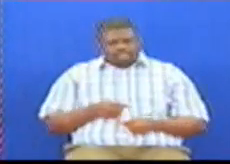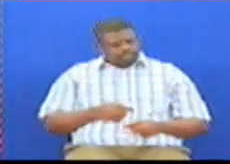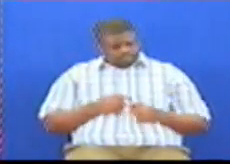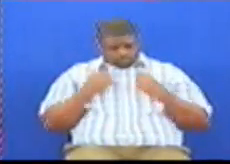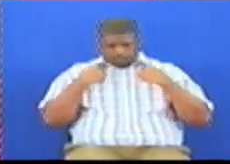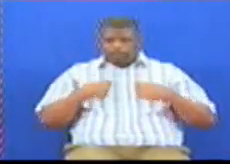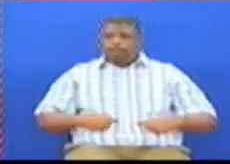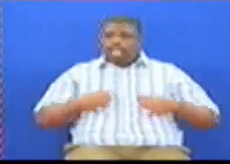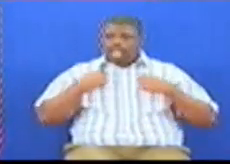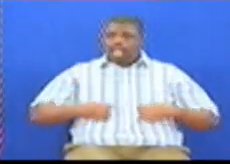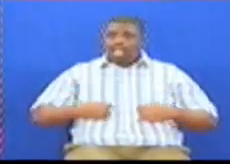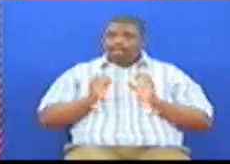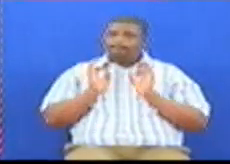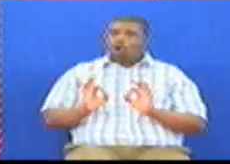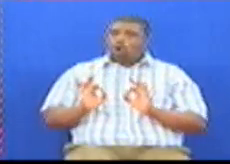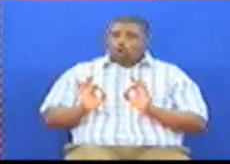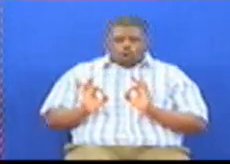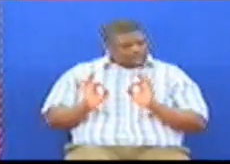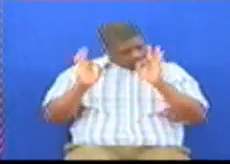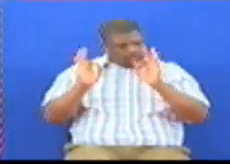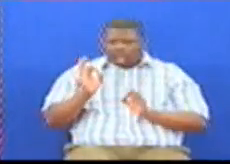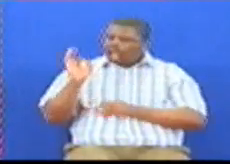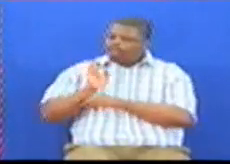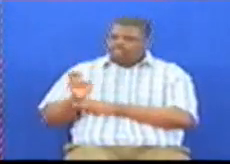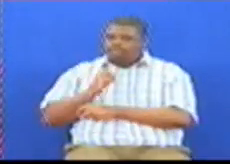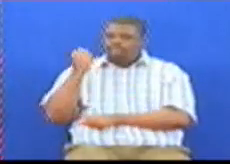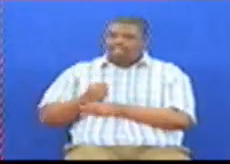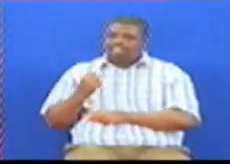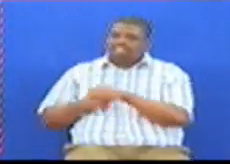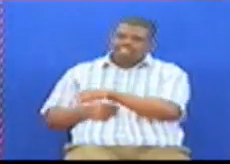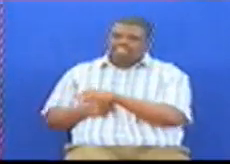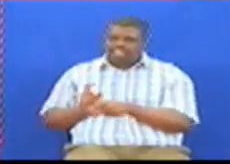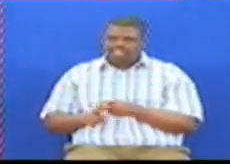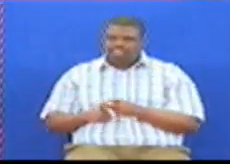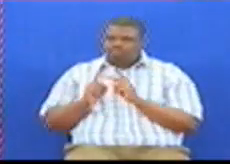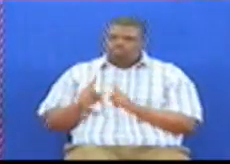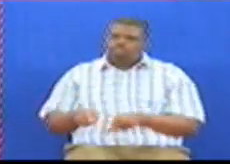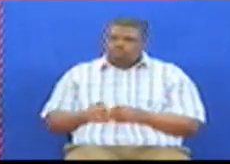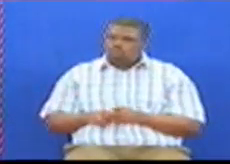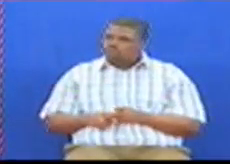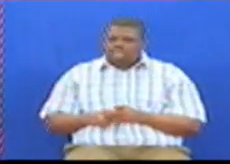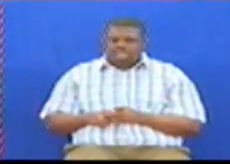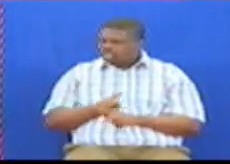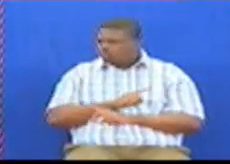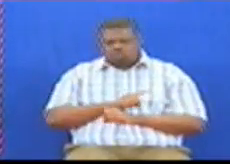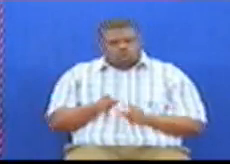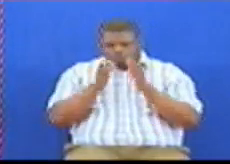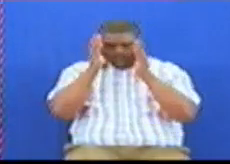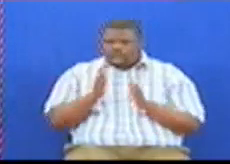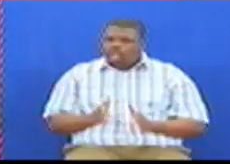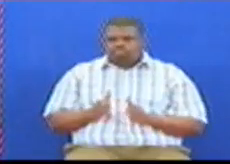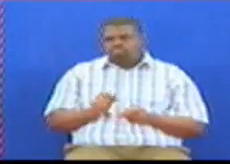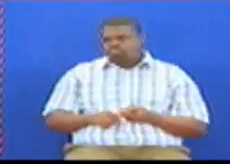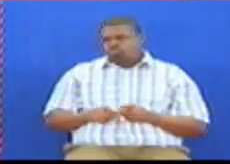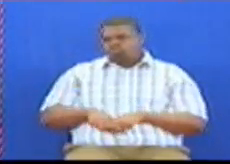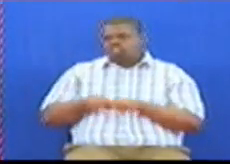mamea bora katika nchi hii aliyesimamia kazi hii. Kumekuwa na impunity ya hali ya juu sana katika nchi yetu.